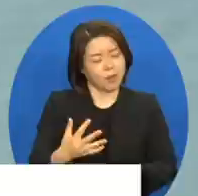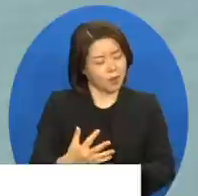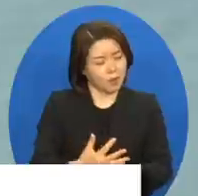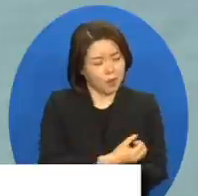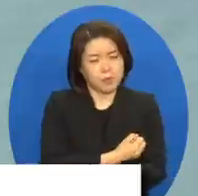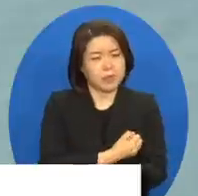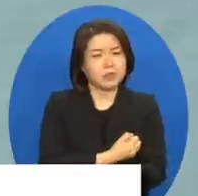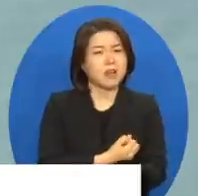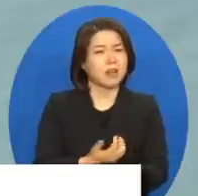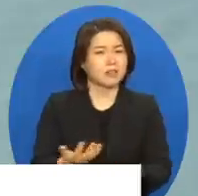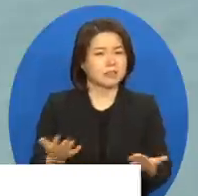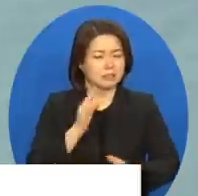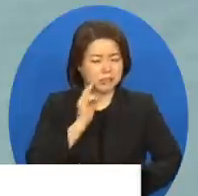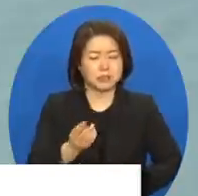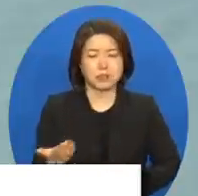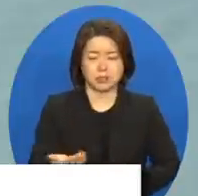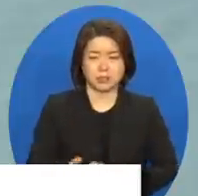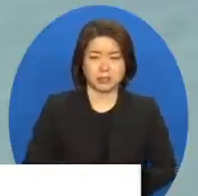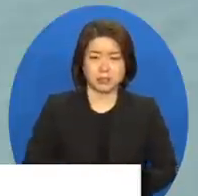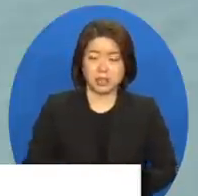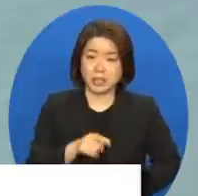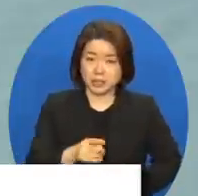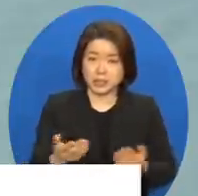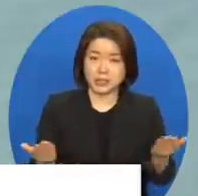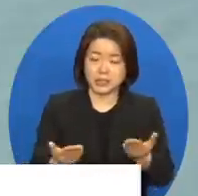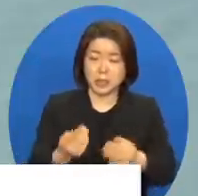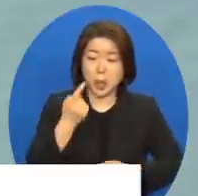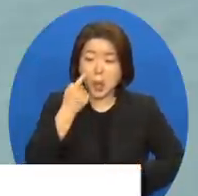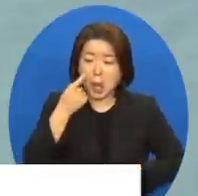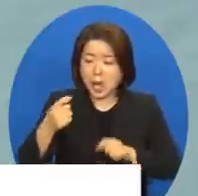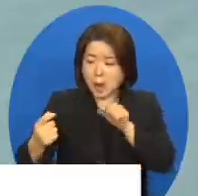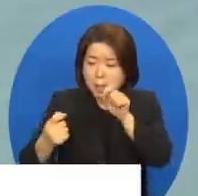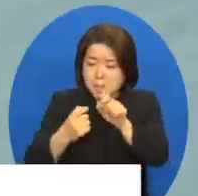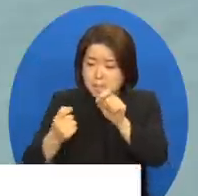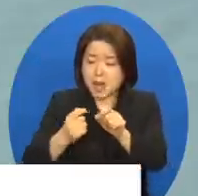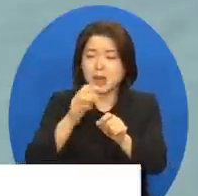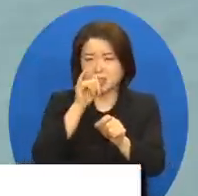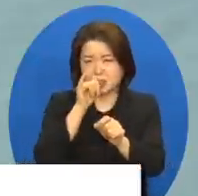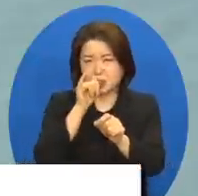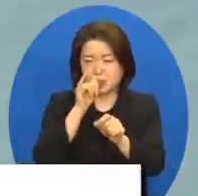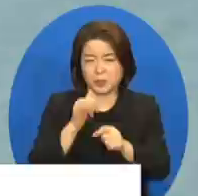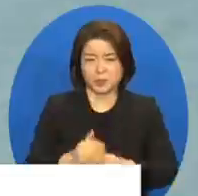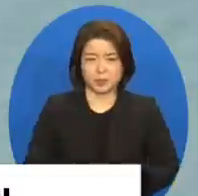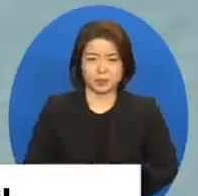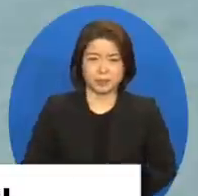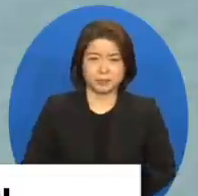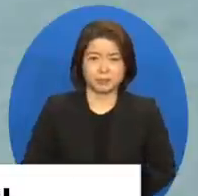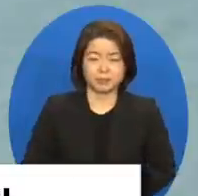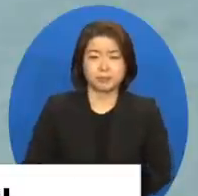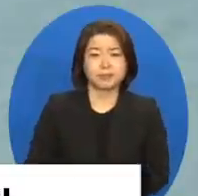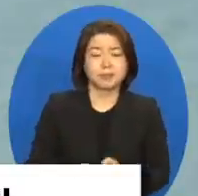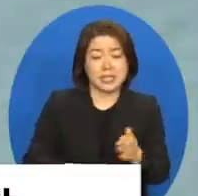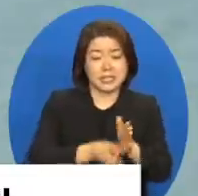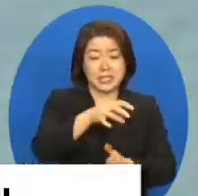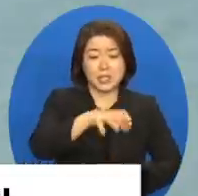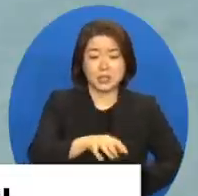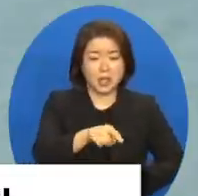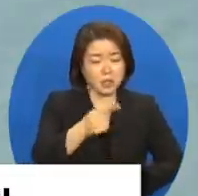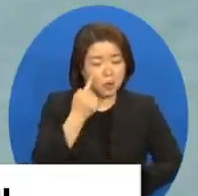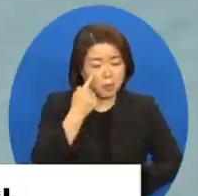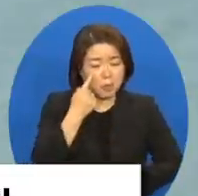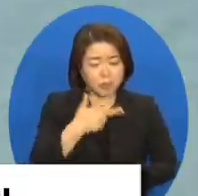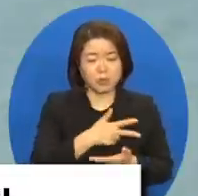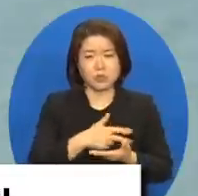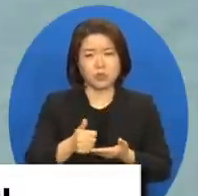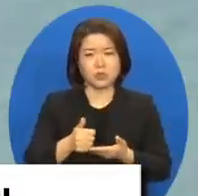끔찍한 일입니까? 그 일이 이제 바로 눈앞에 다가오는 거죠. 그 예루살렘을 보시고 주님도